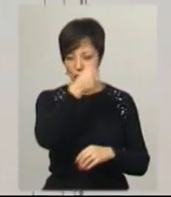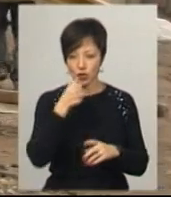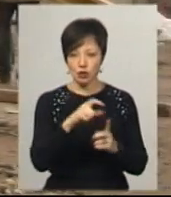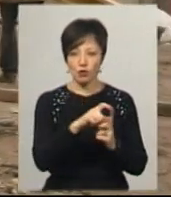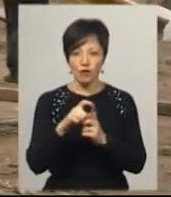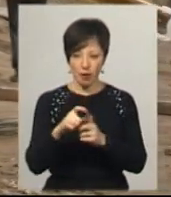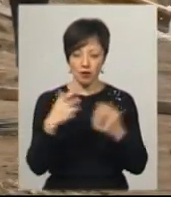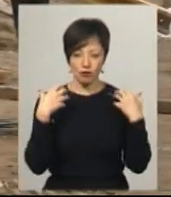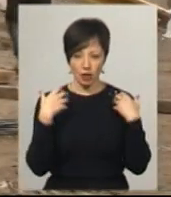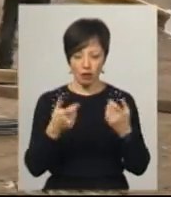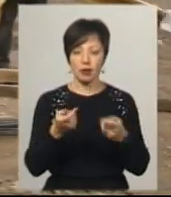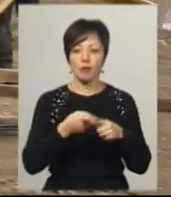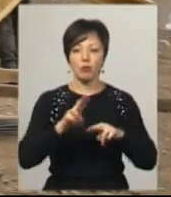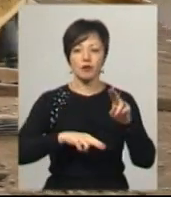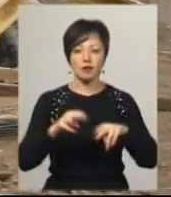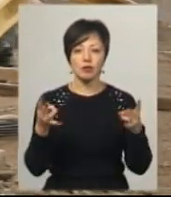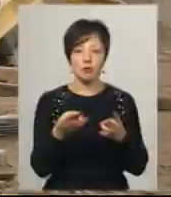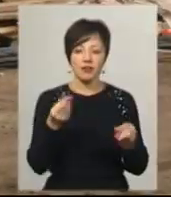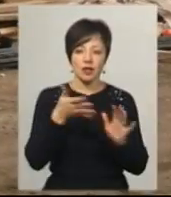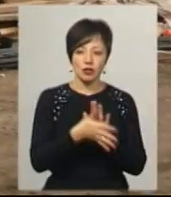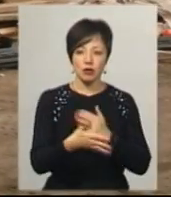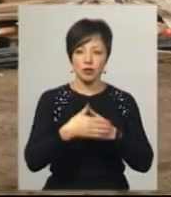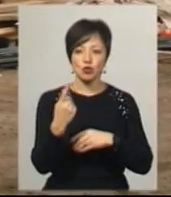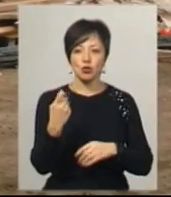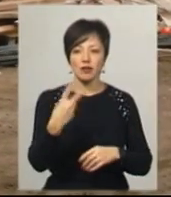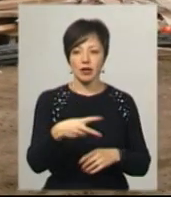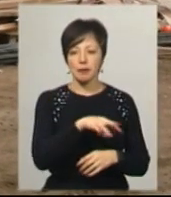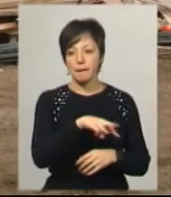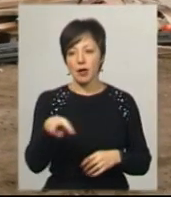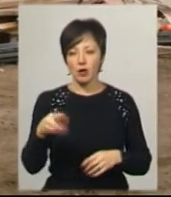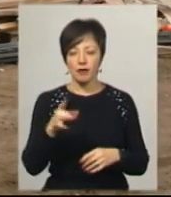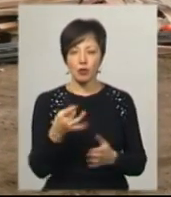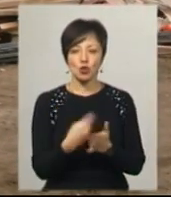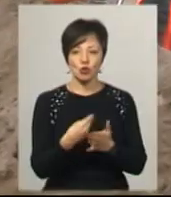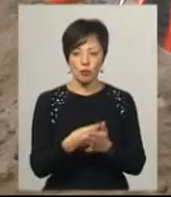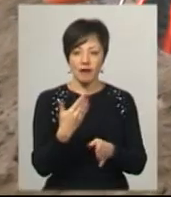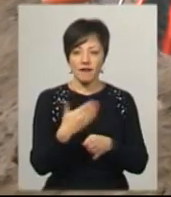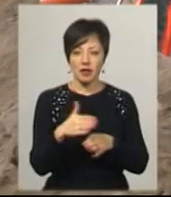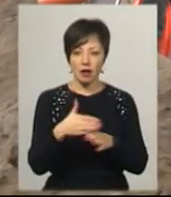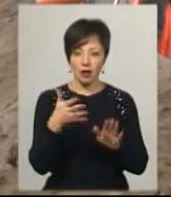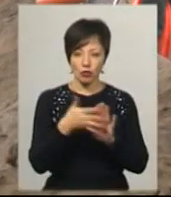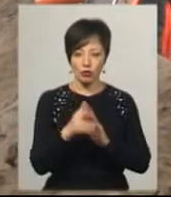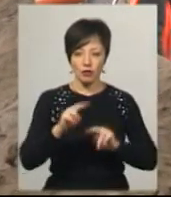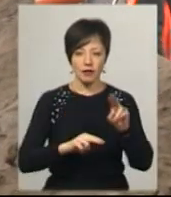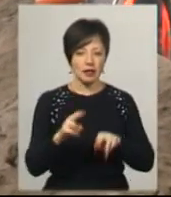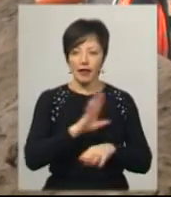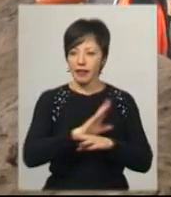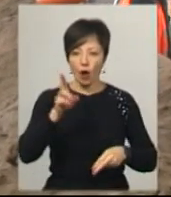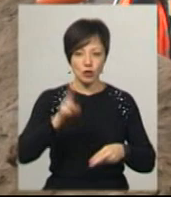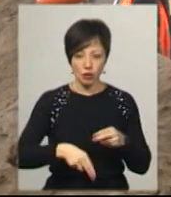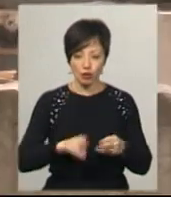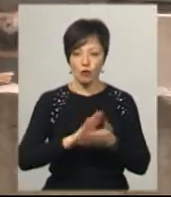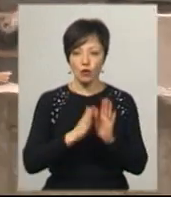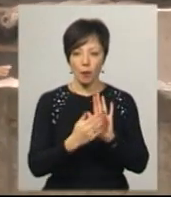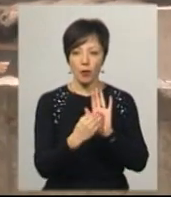Олександра Чернієвича, на будівництво потрібно щороку витрачати близько 120 мільйонів гривень. Сума витрат на будівництво Палацу спорту не остаточна, адже у